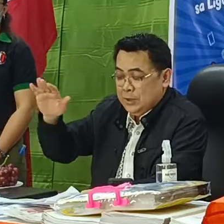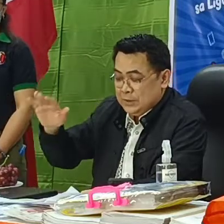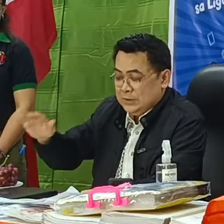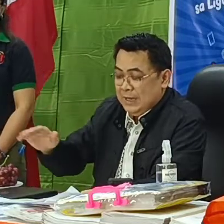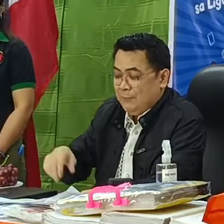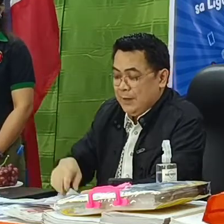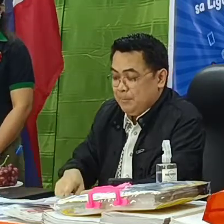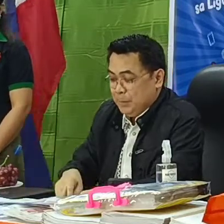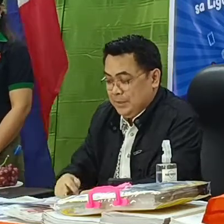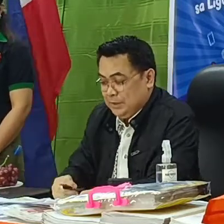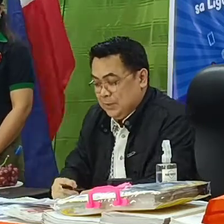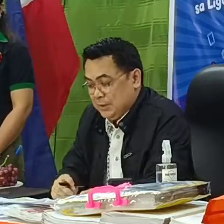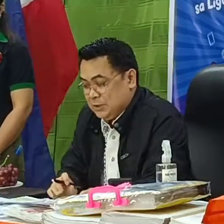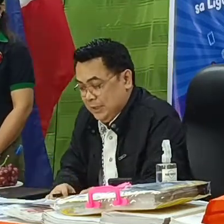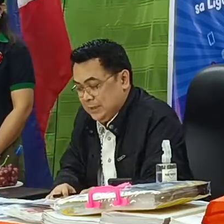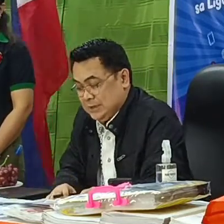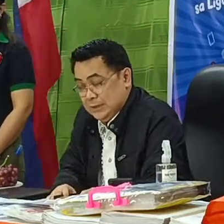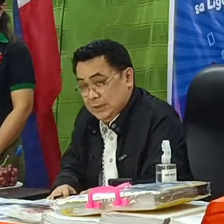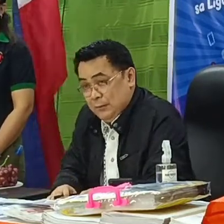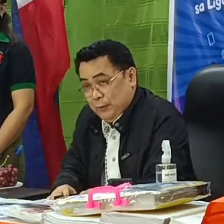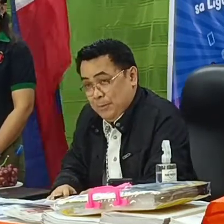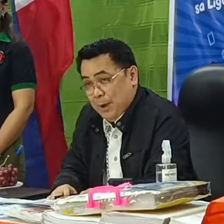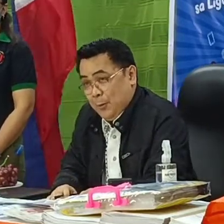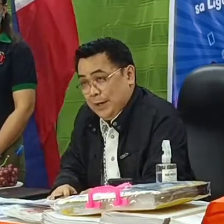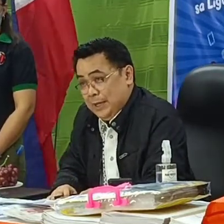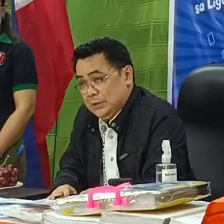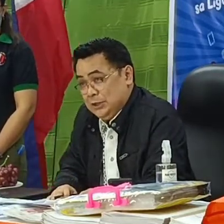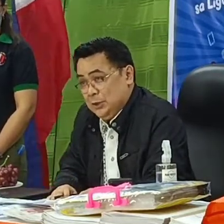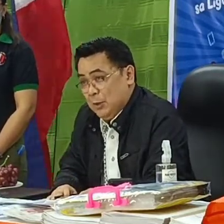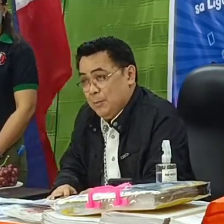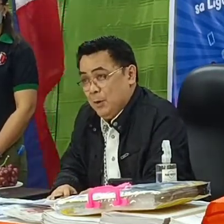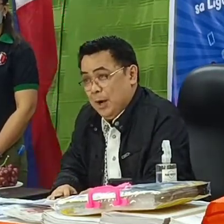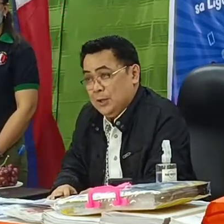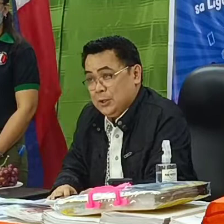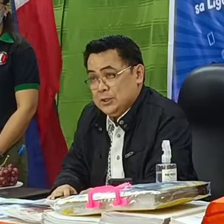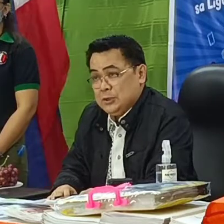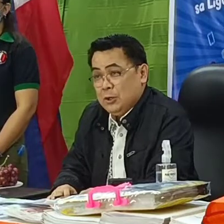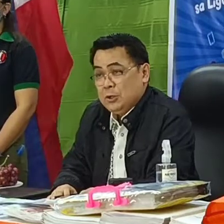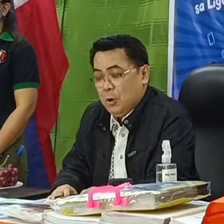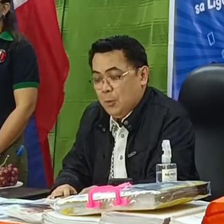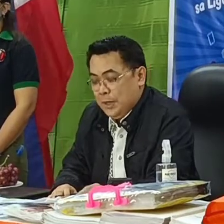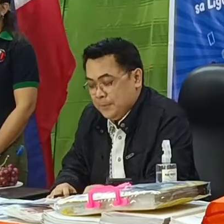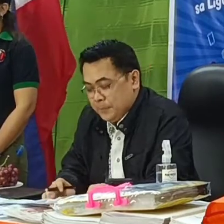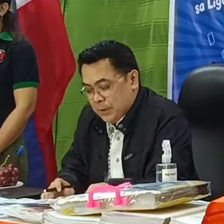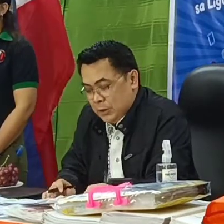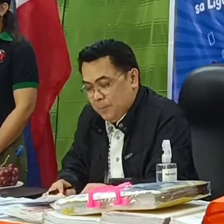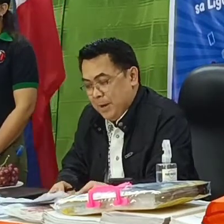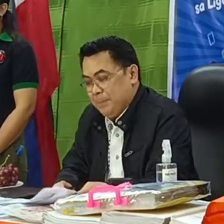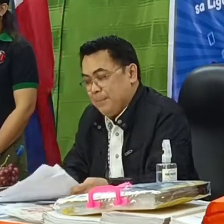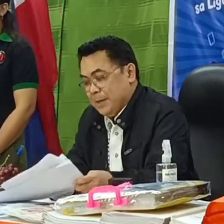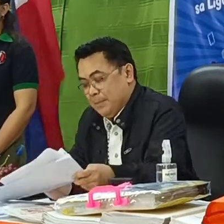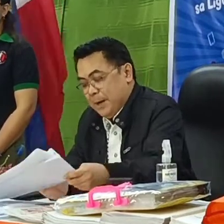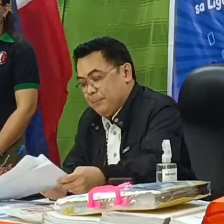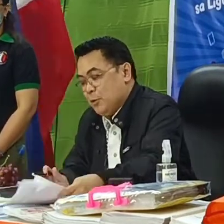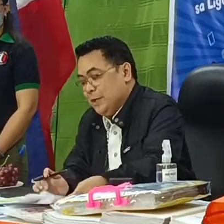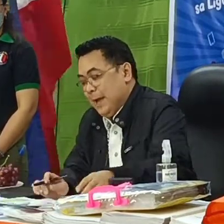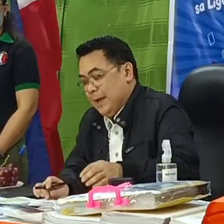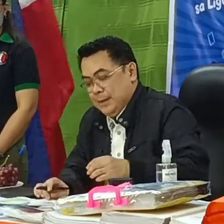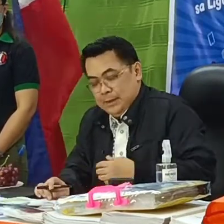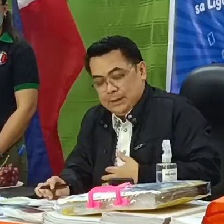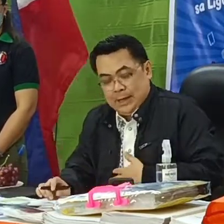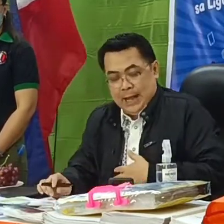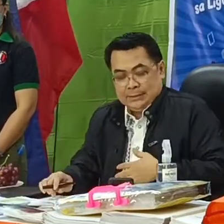doon, 7 printing machines from our LGU among others, ongoing yung pagpapalimbag po